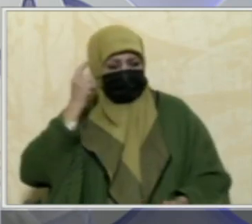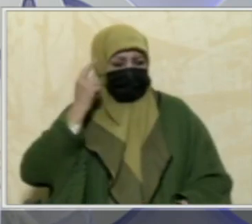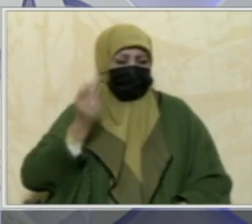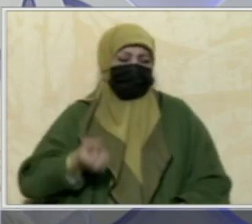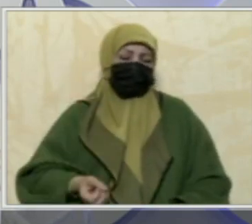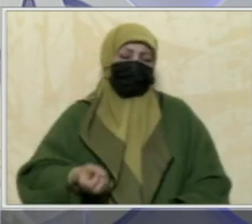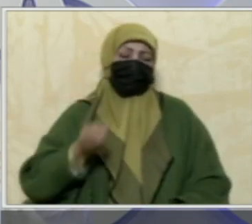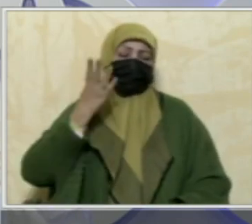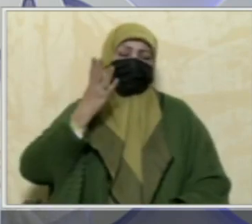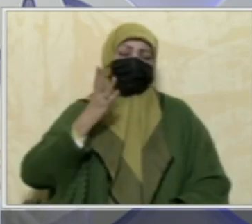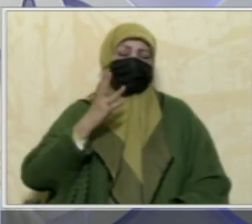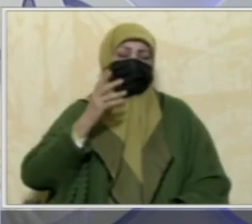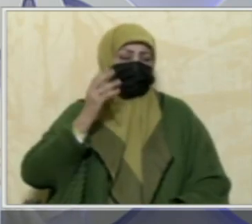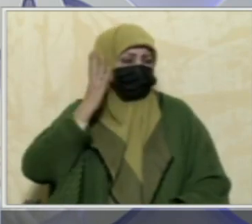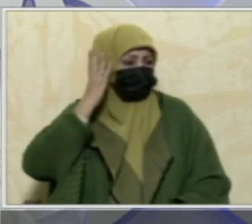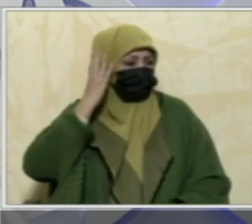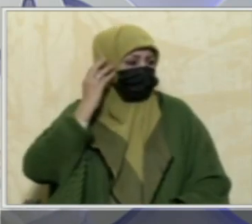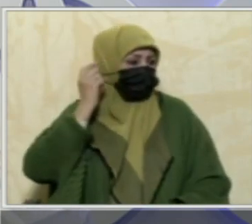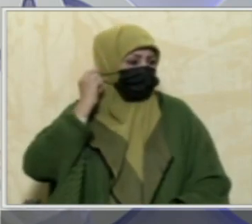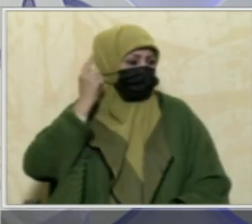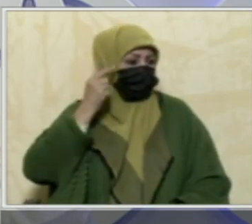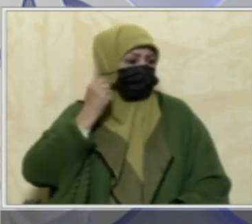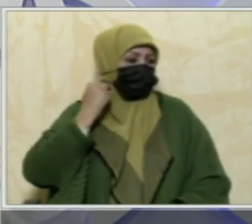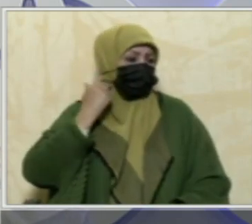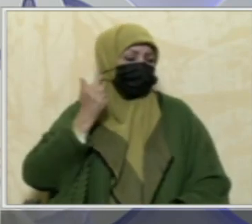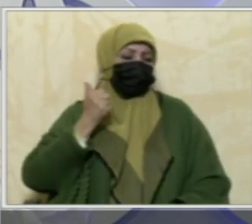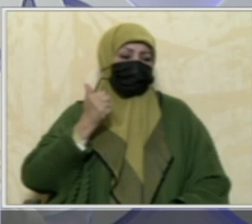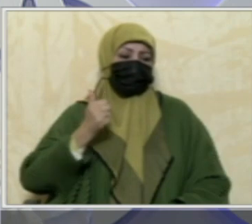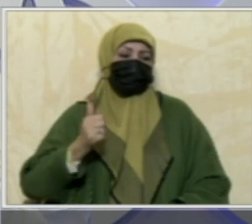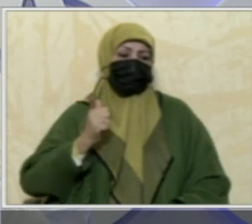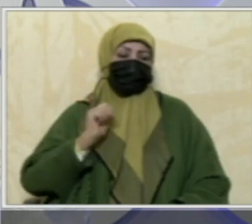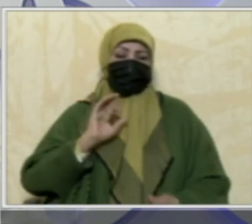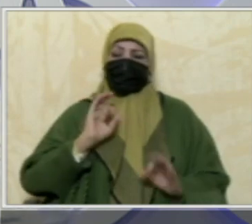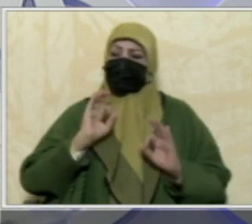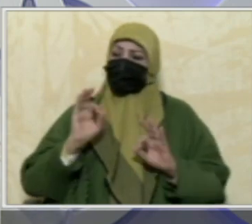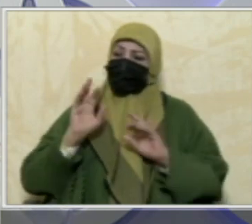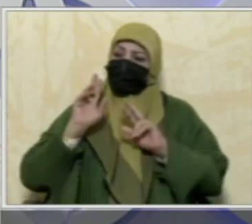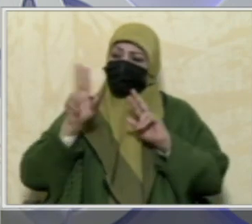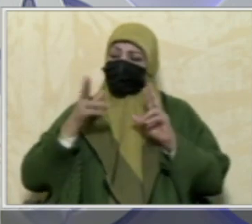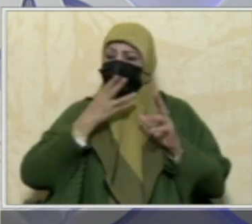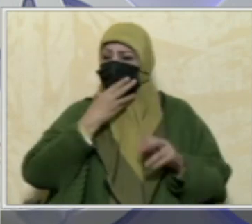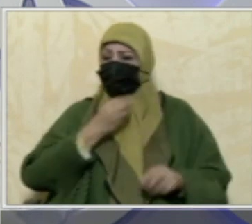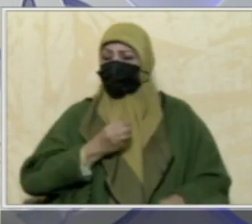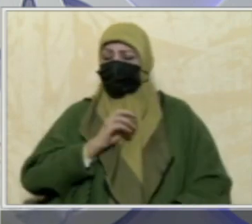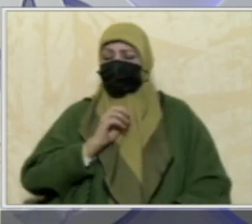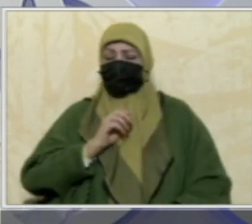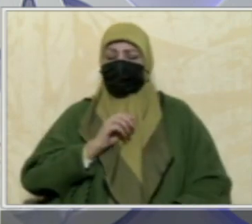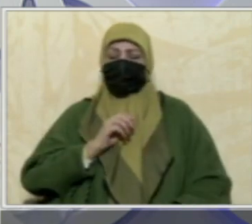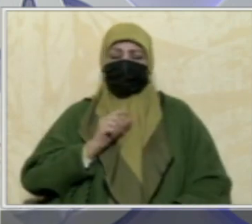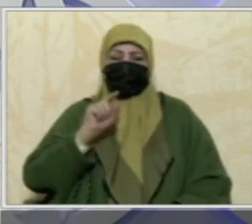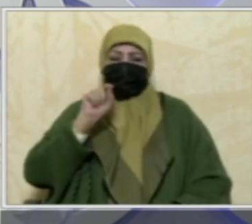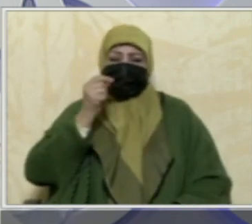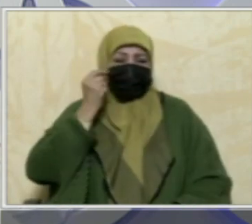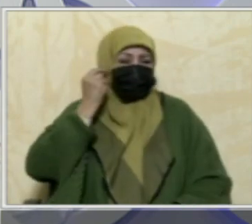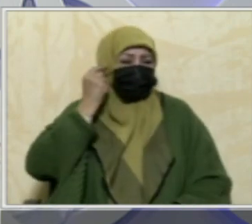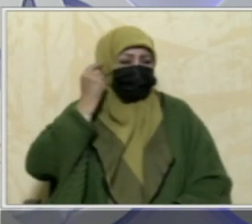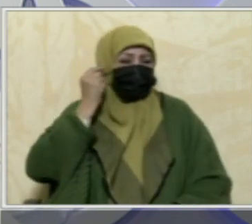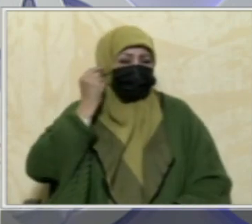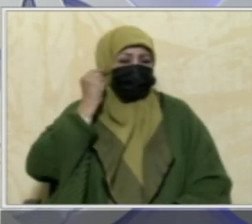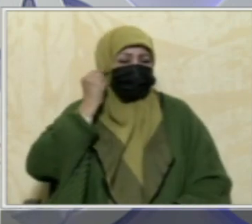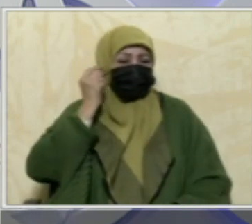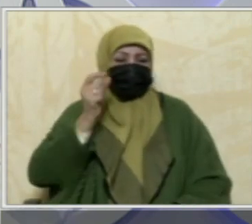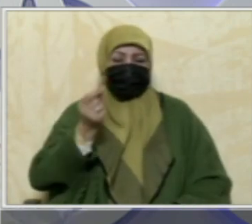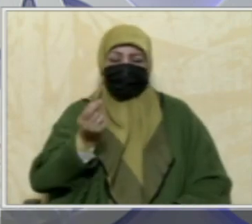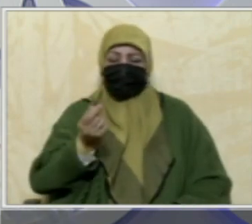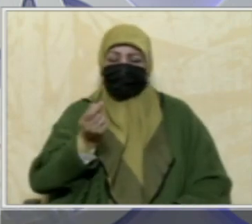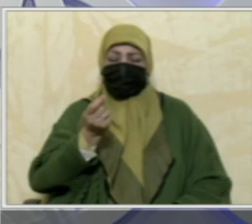مقبوله ذات يعني منظر حسن مش تكون من الاذن صغيره جدا او اللي يسموه فيها يعني